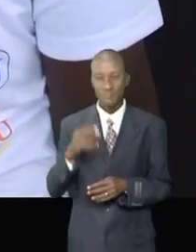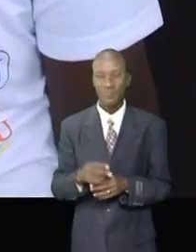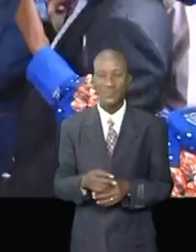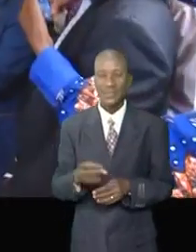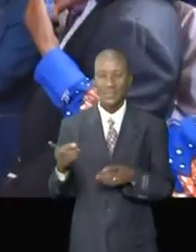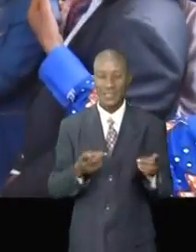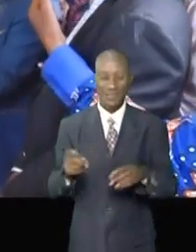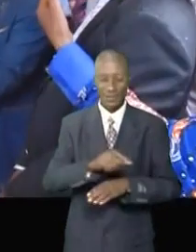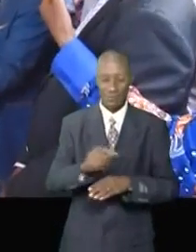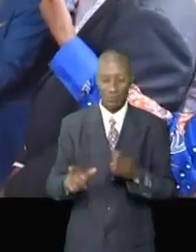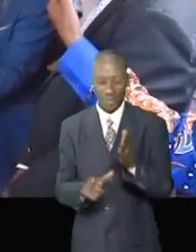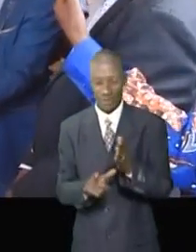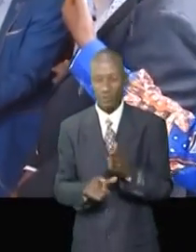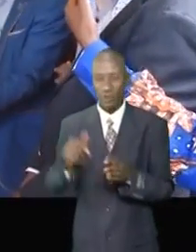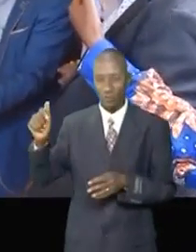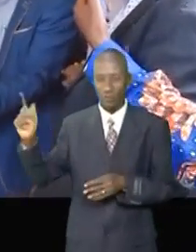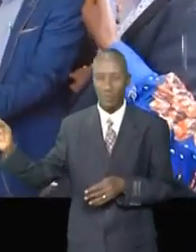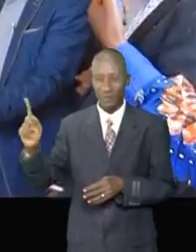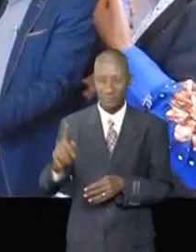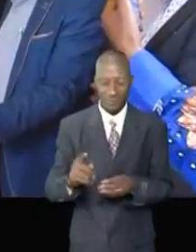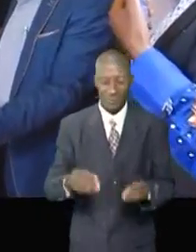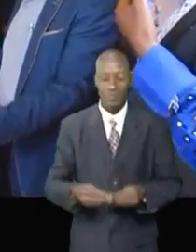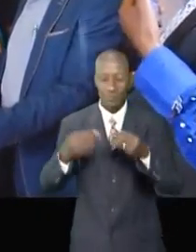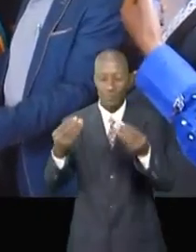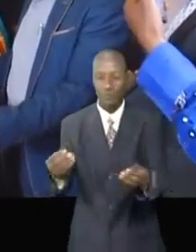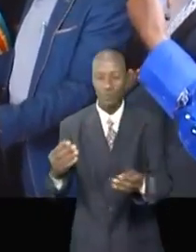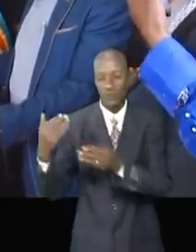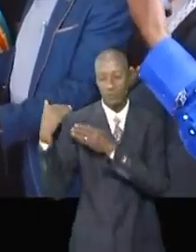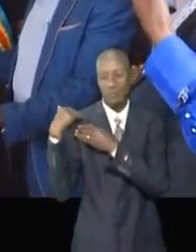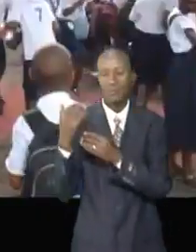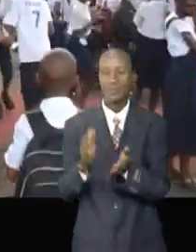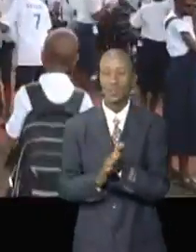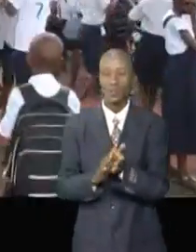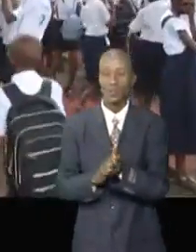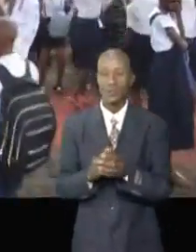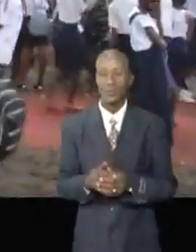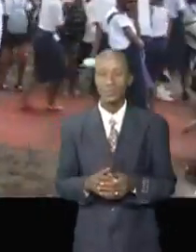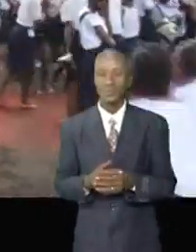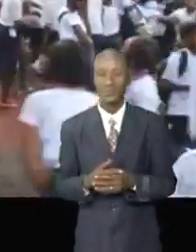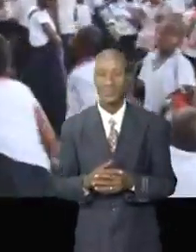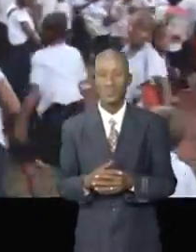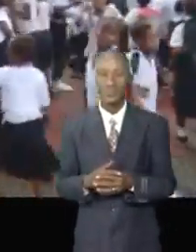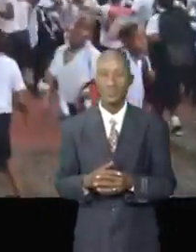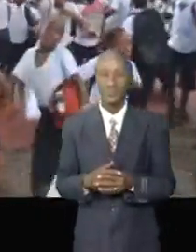remis officiellement ce don aux responsables de cette école dans une ambiance festive.